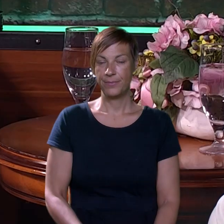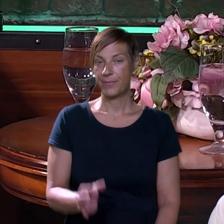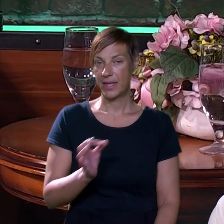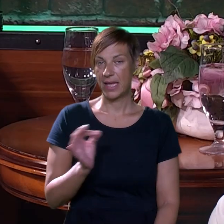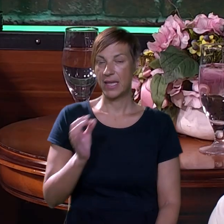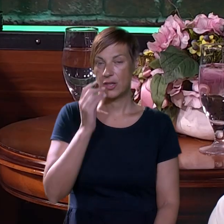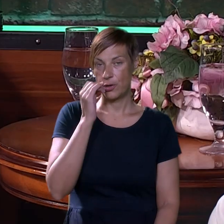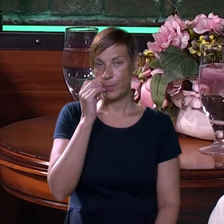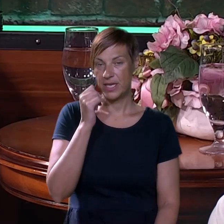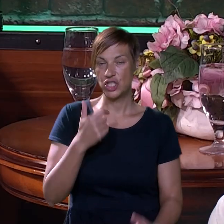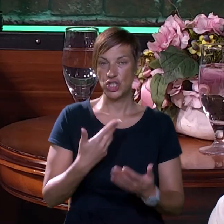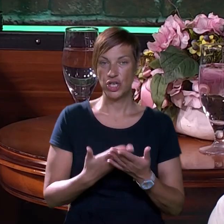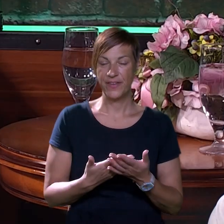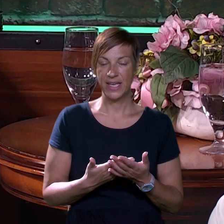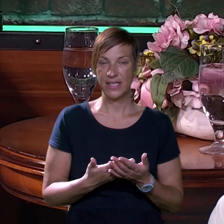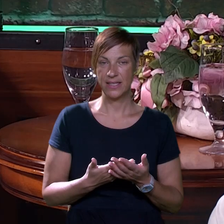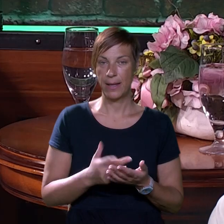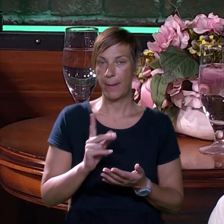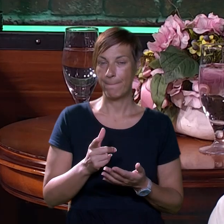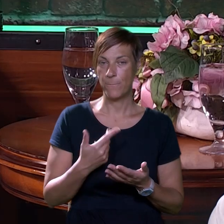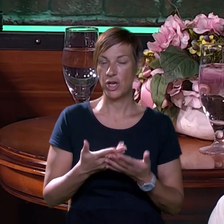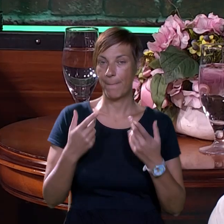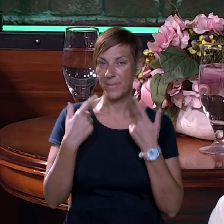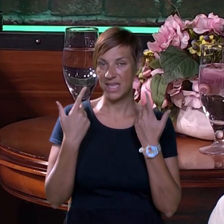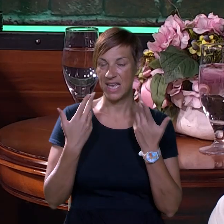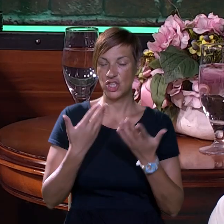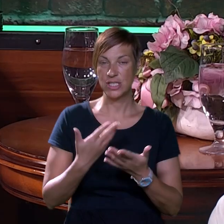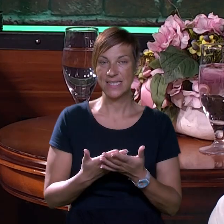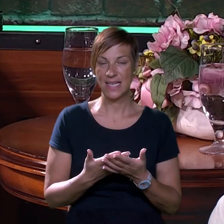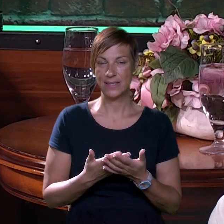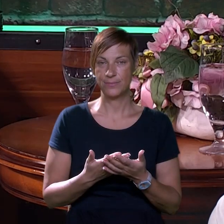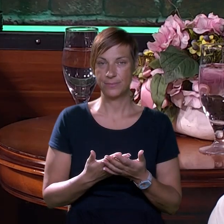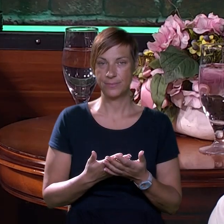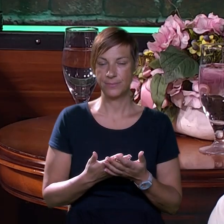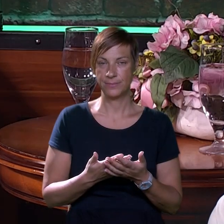Pa dobar čovjek mora biti radostan.